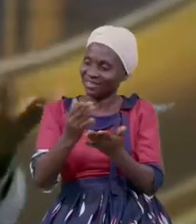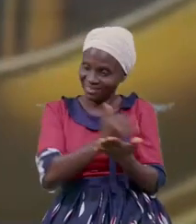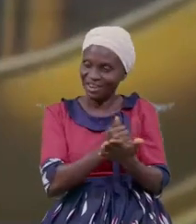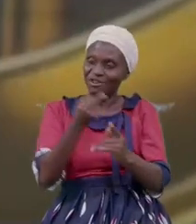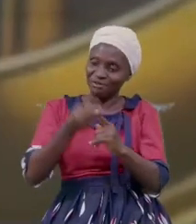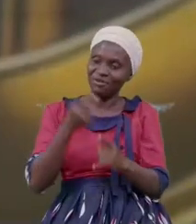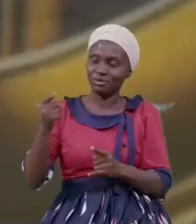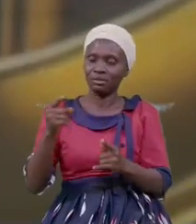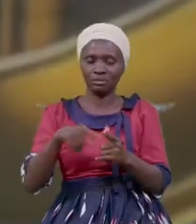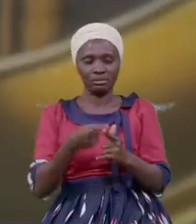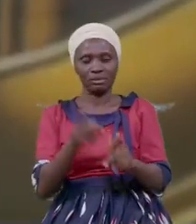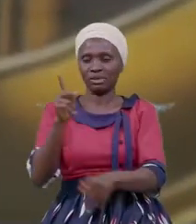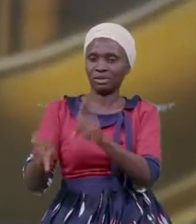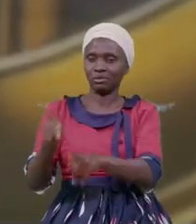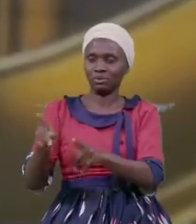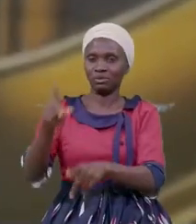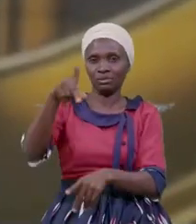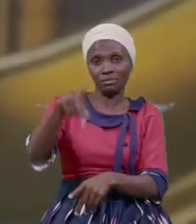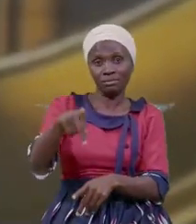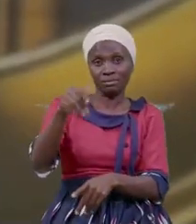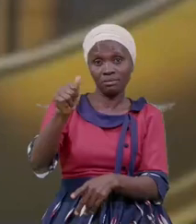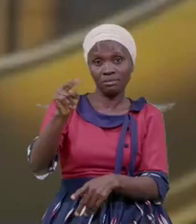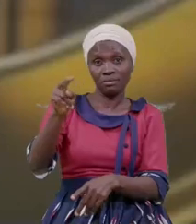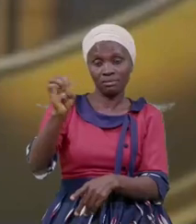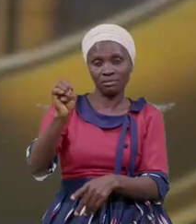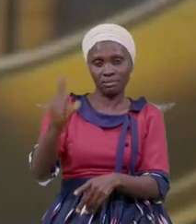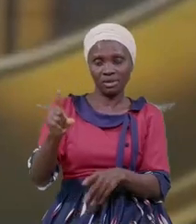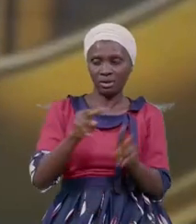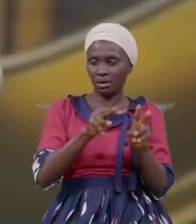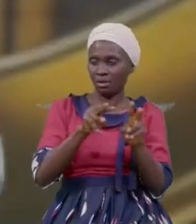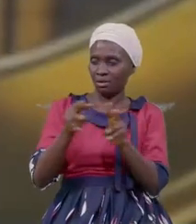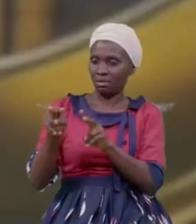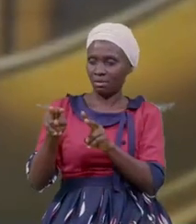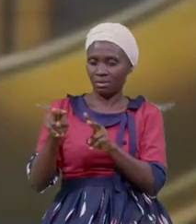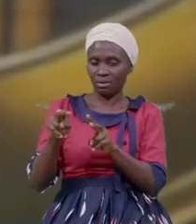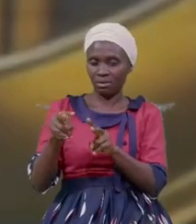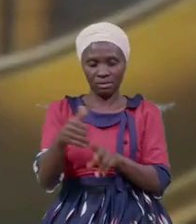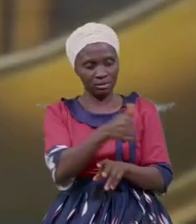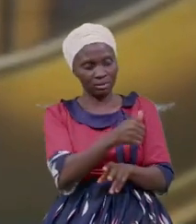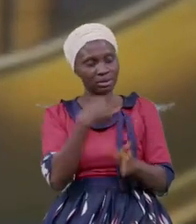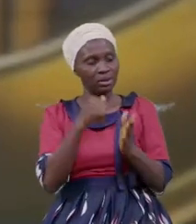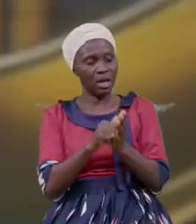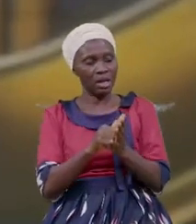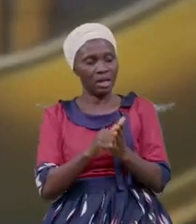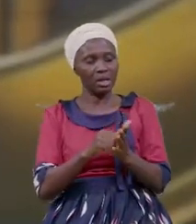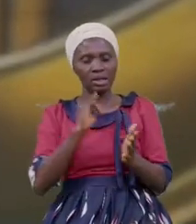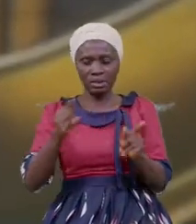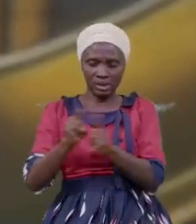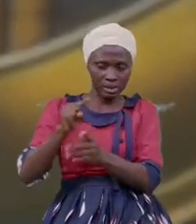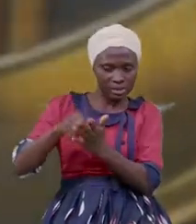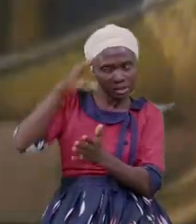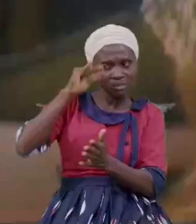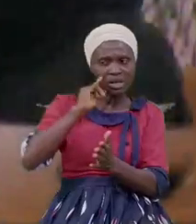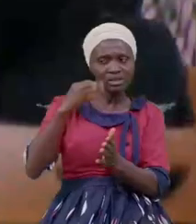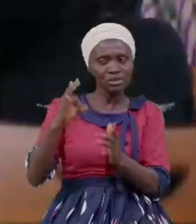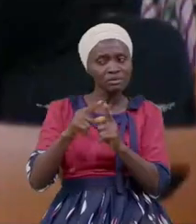entre le panel ils vont se regarder entre eux ils vont dire ah c'est comme si elle a une grande valeur sera d'une